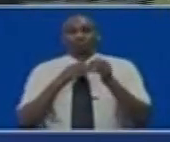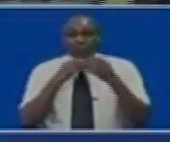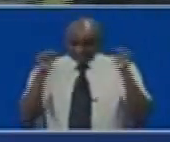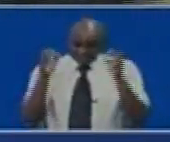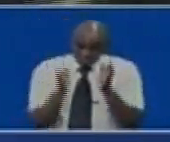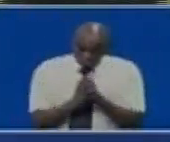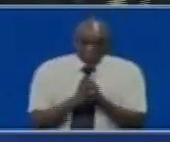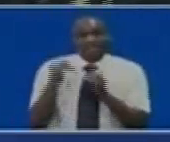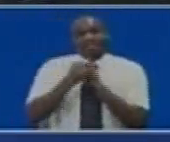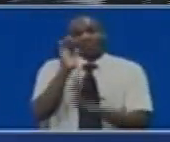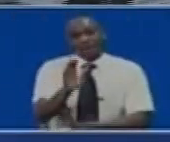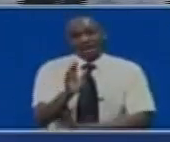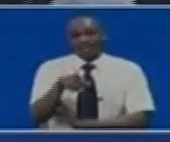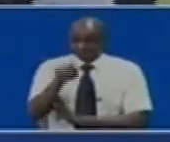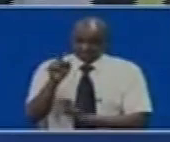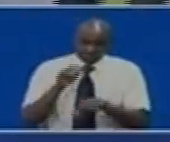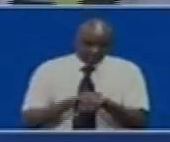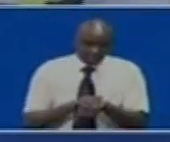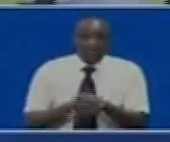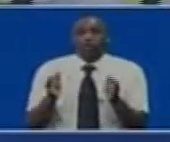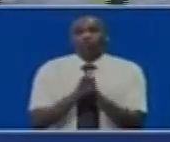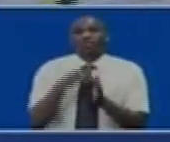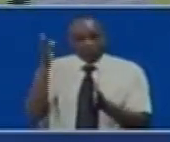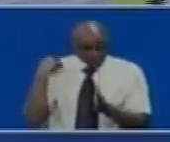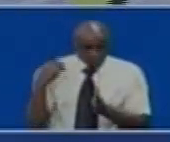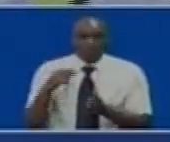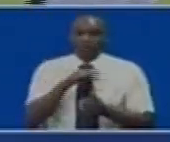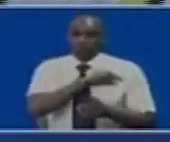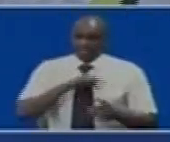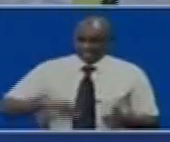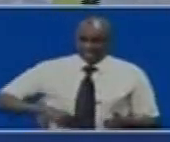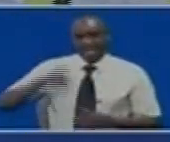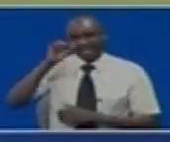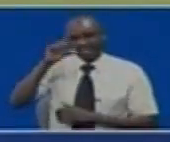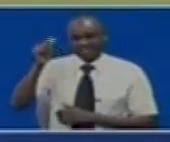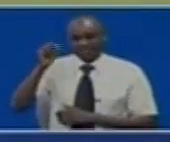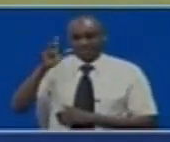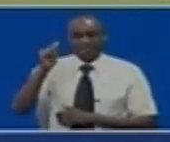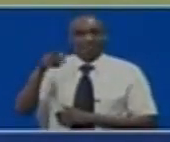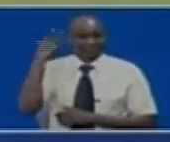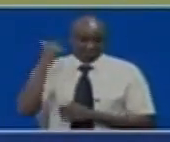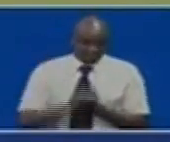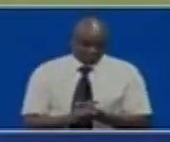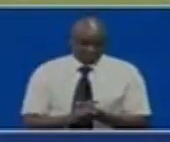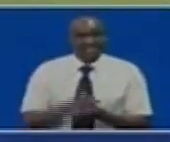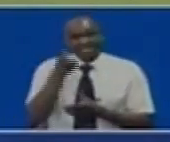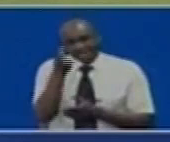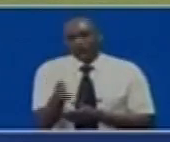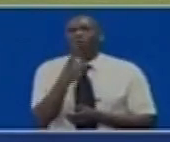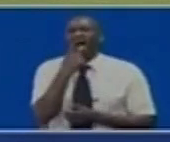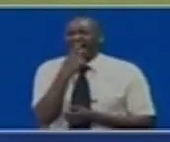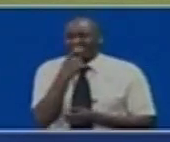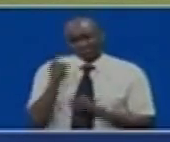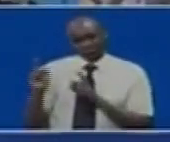karne ya 17 wakati wa ukoloni chini ya Malkia Elizabeth wa Uingereza. Jeshi la wanamaji likatunukiwa zamu